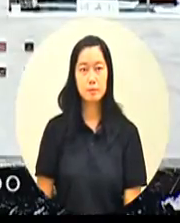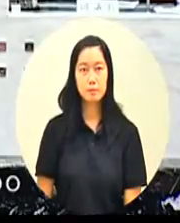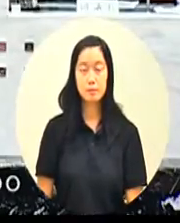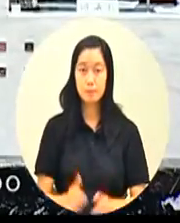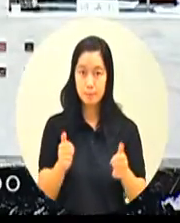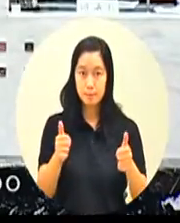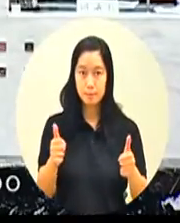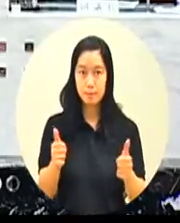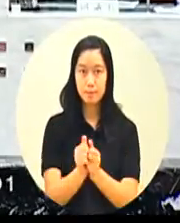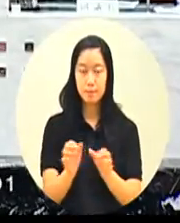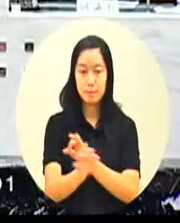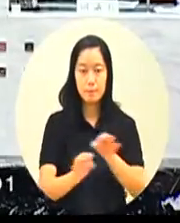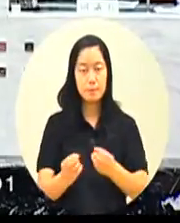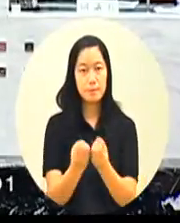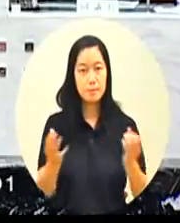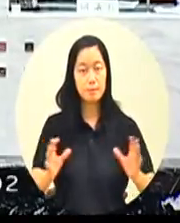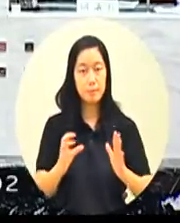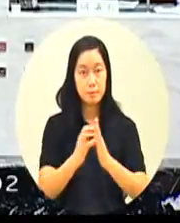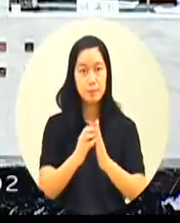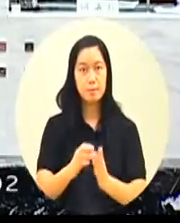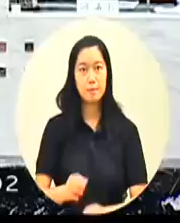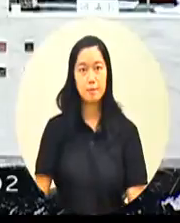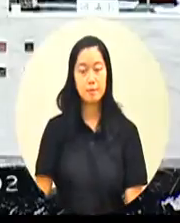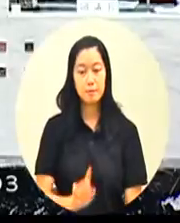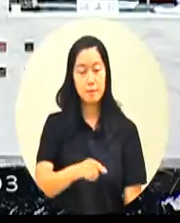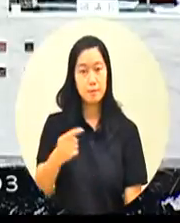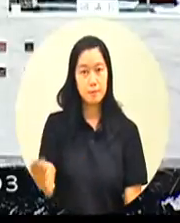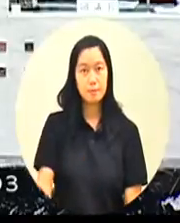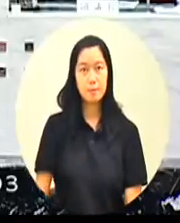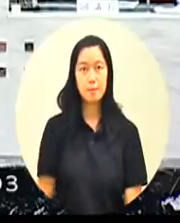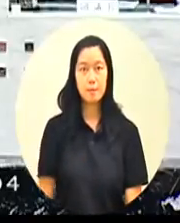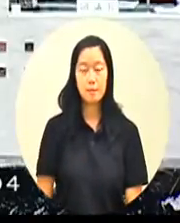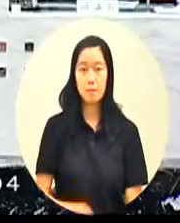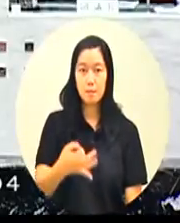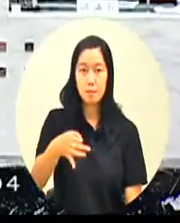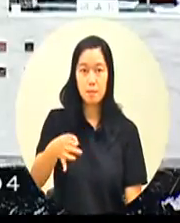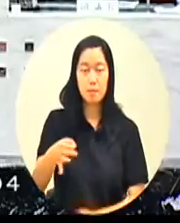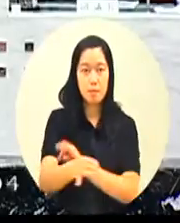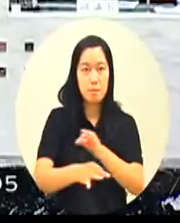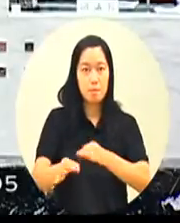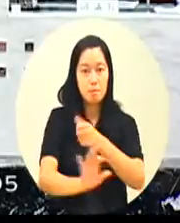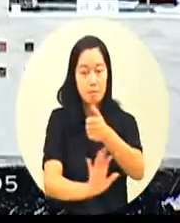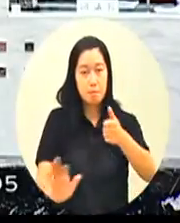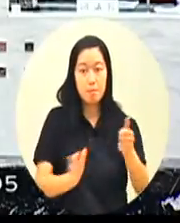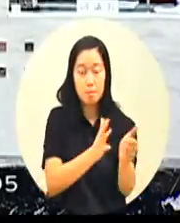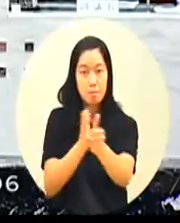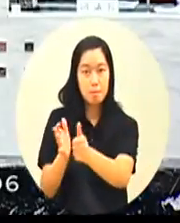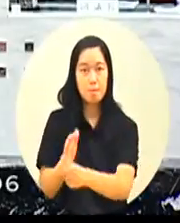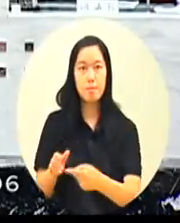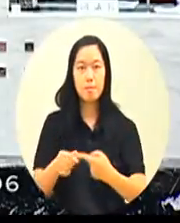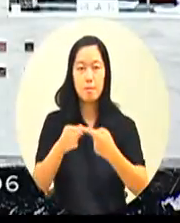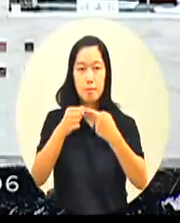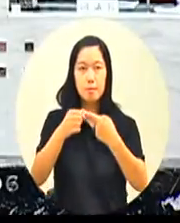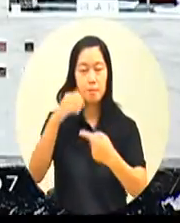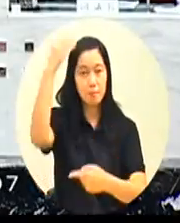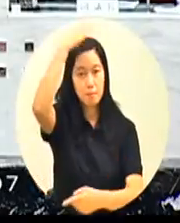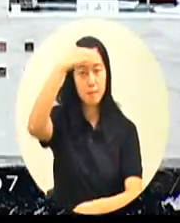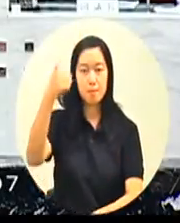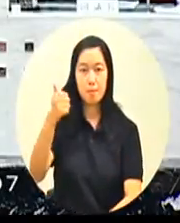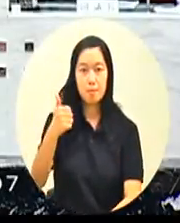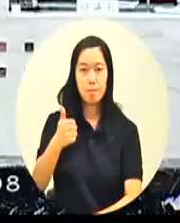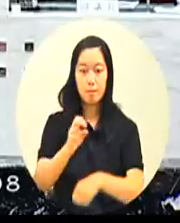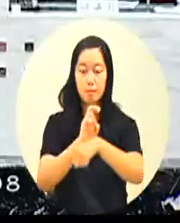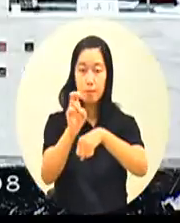好，谢谢经发局曾局长的业务报告。接下来进行财经委员会议员质询，首先请郑光峰议员发言，时